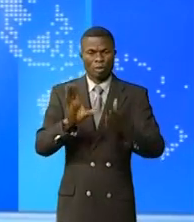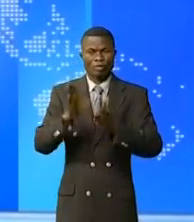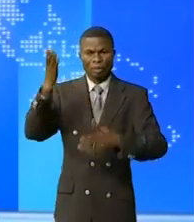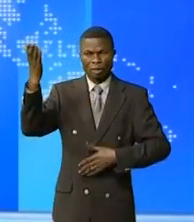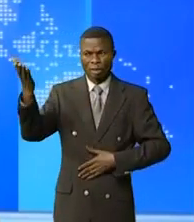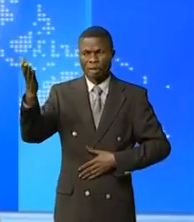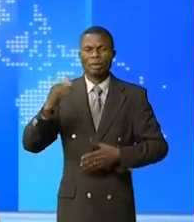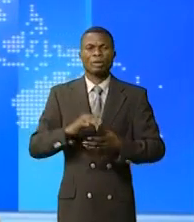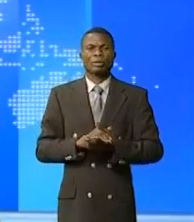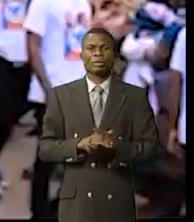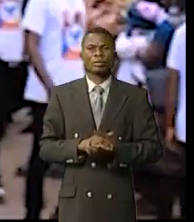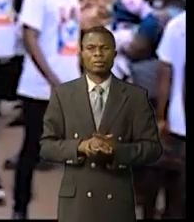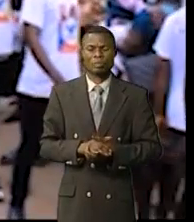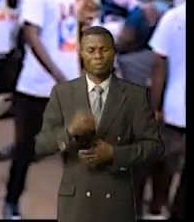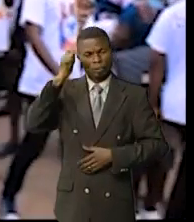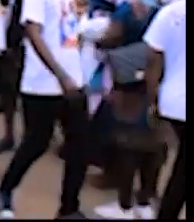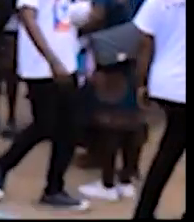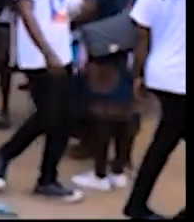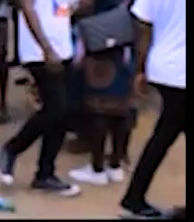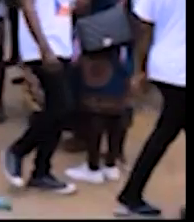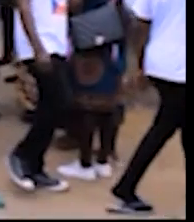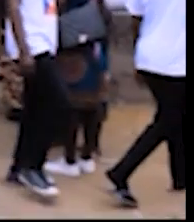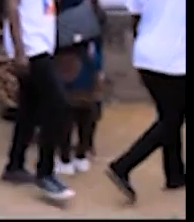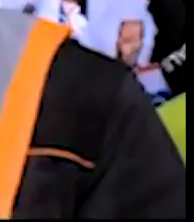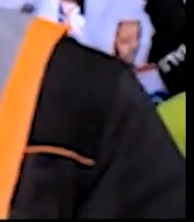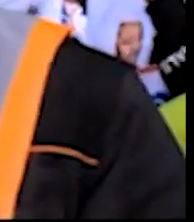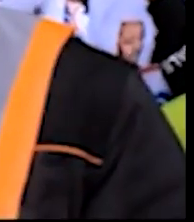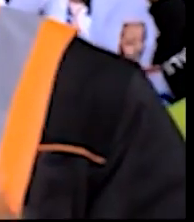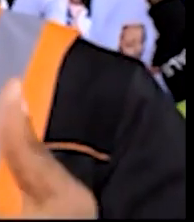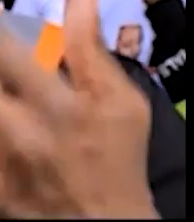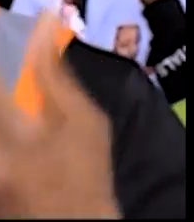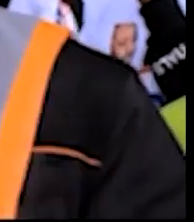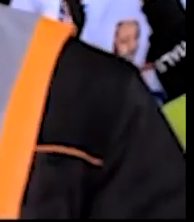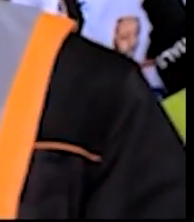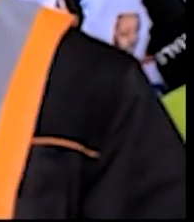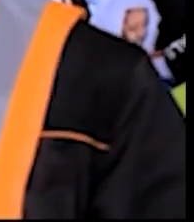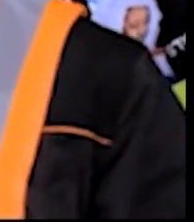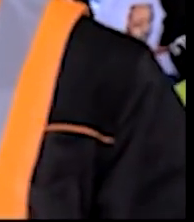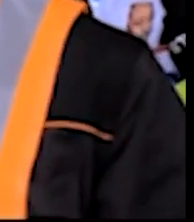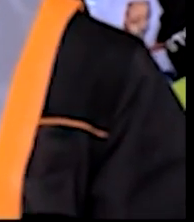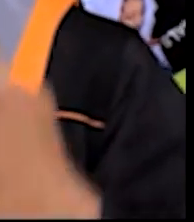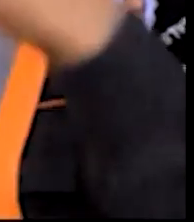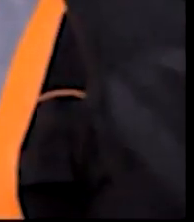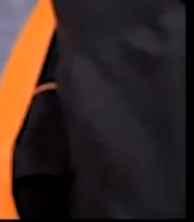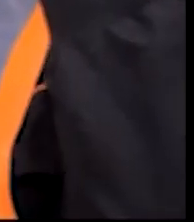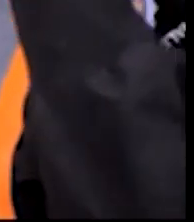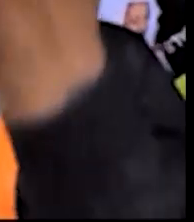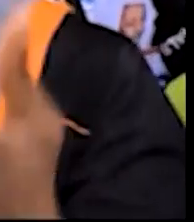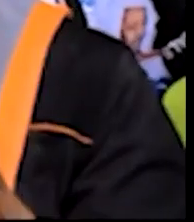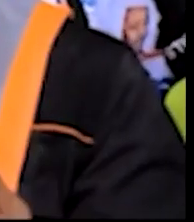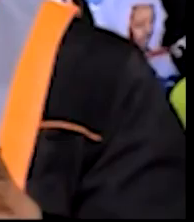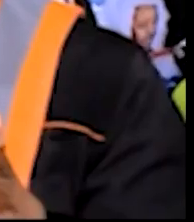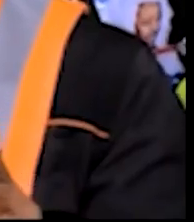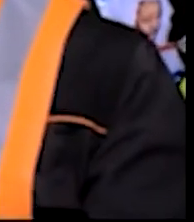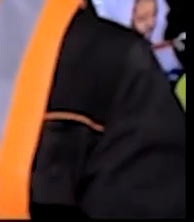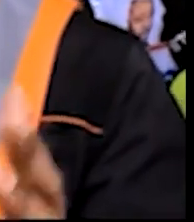les précisions. Une mémoire qui se perpétue, un héritage politique qui se partage. La dynamique Kitengeyezu prend